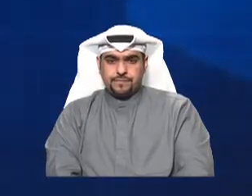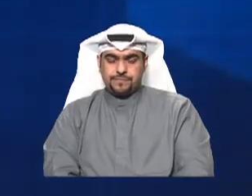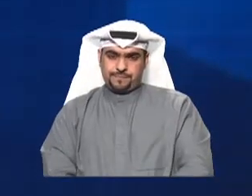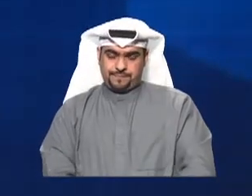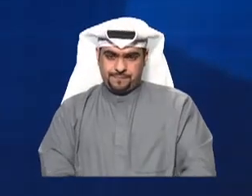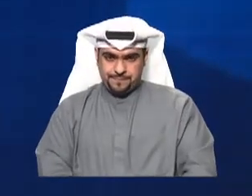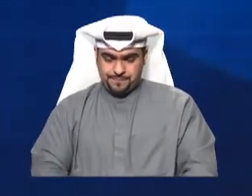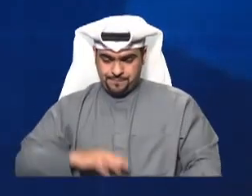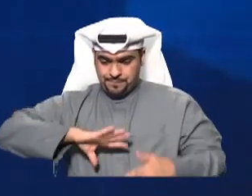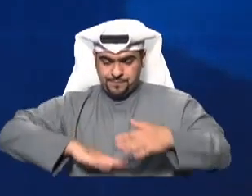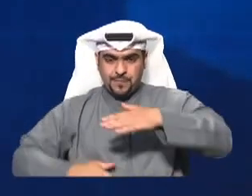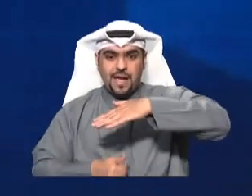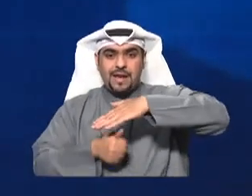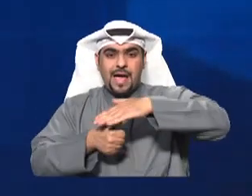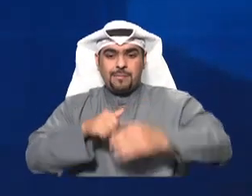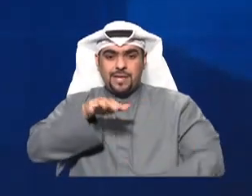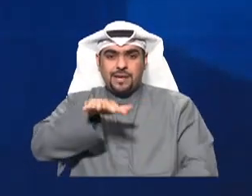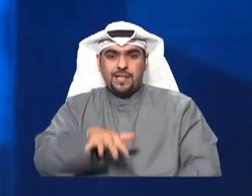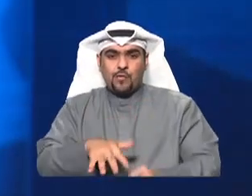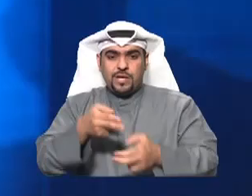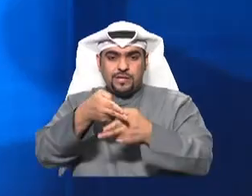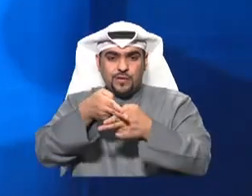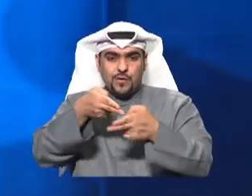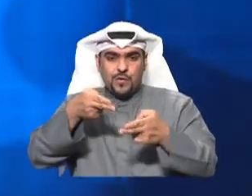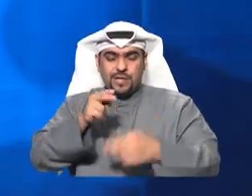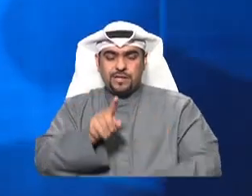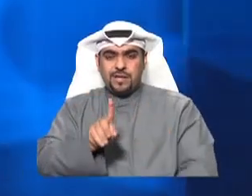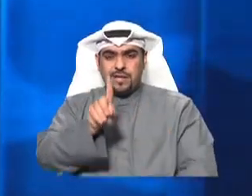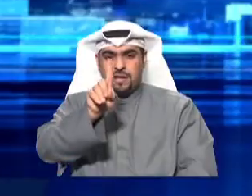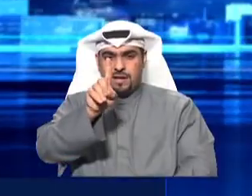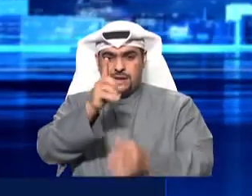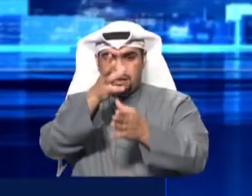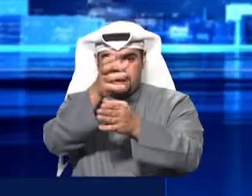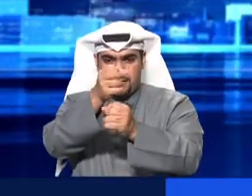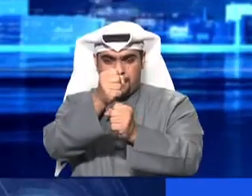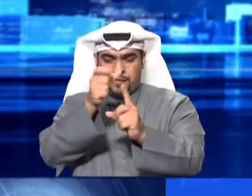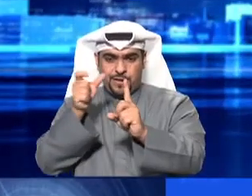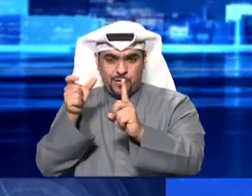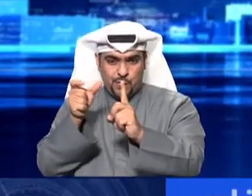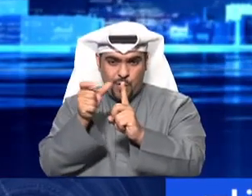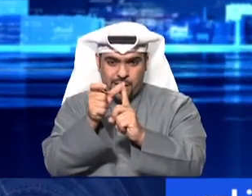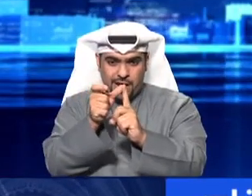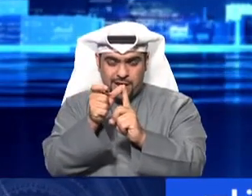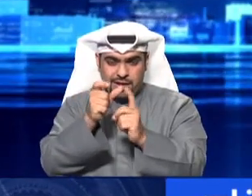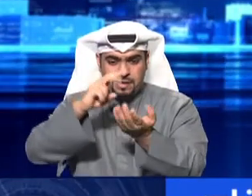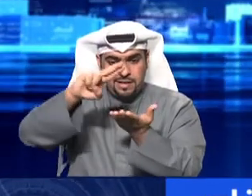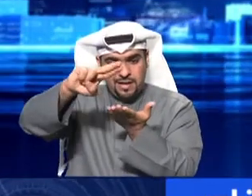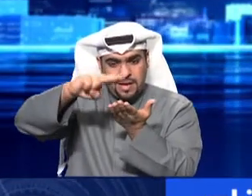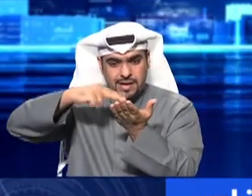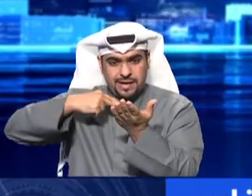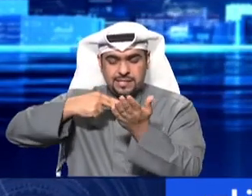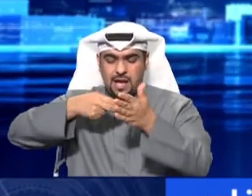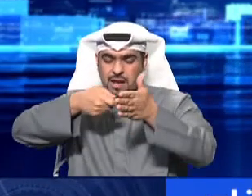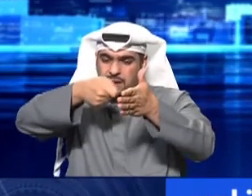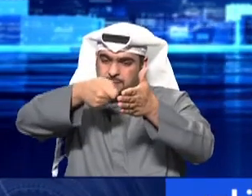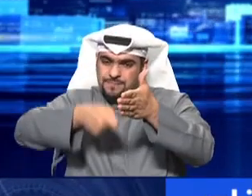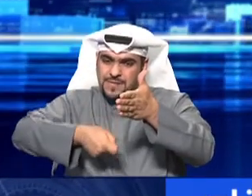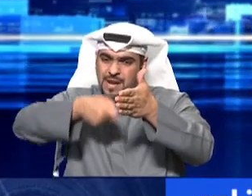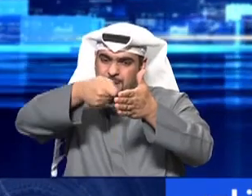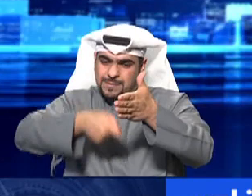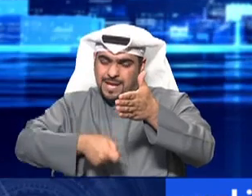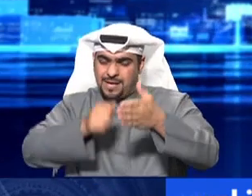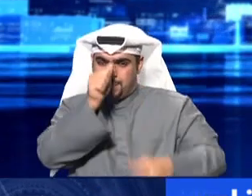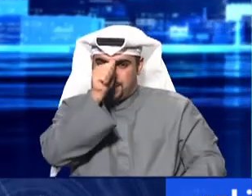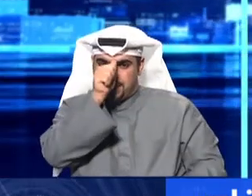تلقى حضرة صاحب السمو أمير البلاد الشيخ نواف الأحمد الجابر الصباح حفظه الله ورعاه برقية تعزية من أخيه حضرة صاحب